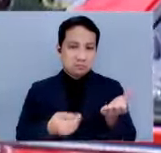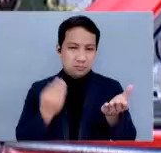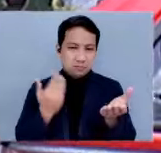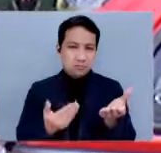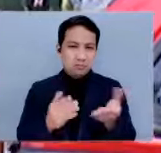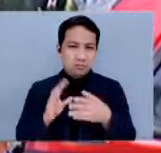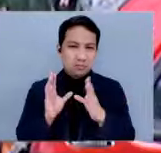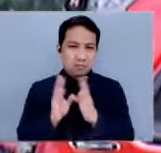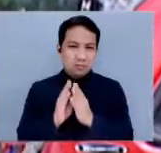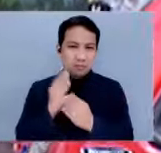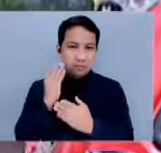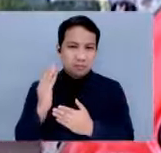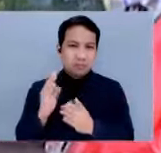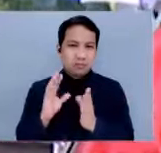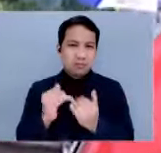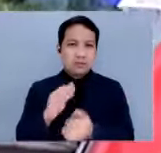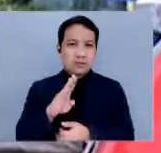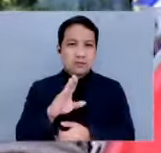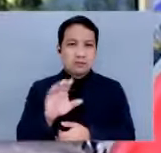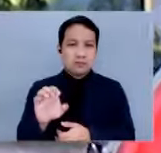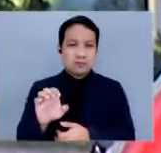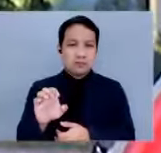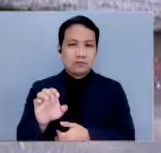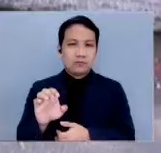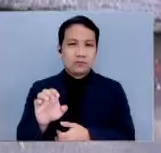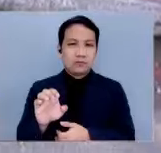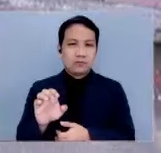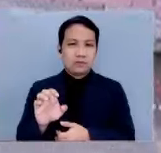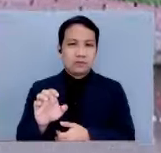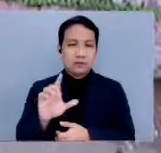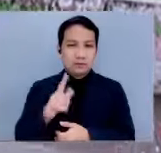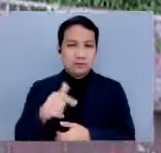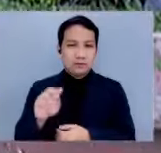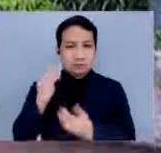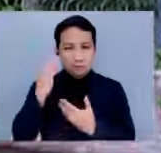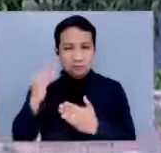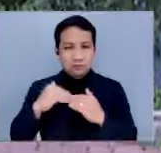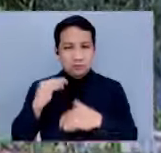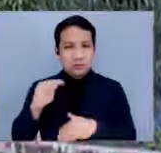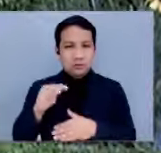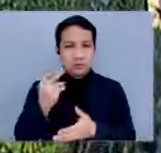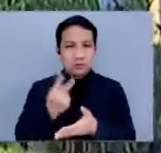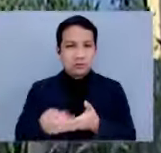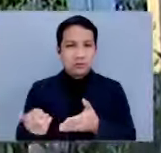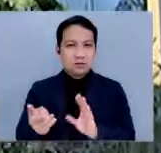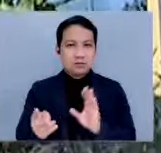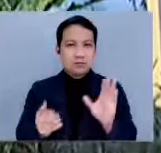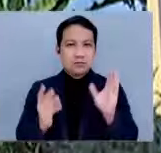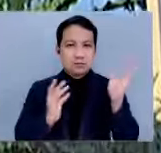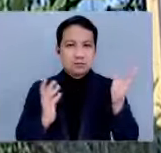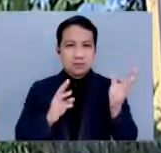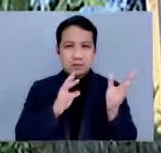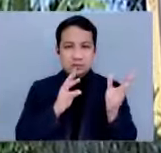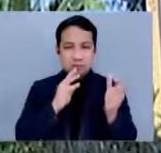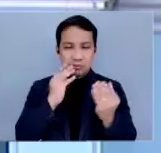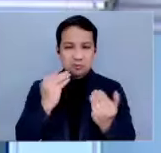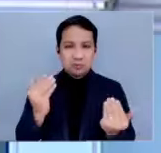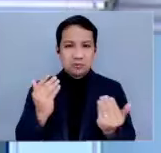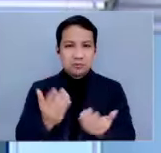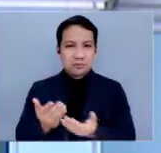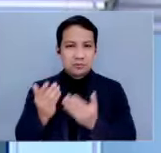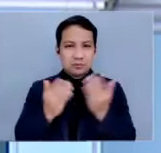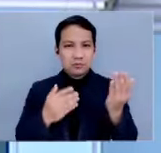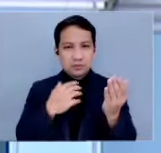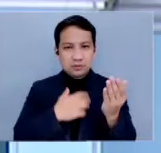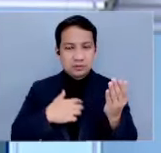Nakipagpulong na rin ang Bayo LGU sa LARC para tugunan ng problema. Pero dahil palpak pa rin daw ang serbisyo ng tubig, naghaina ng reklamo sa